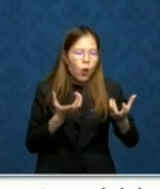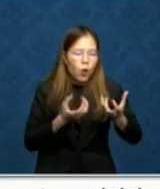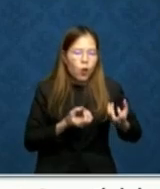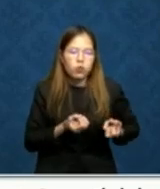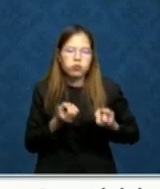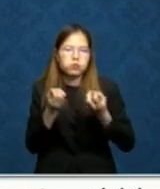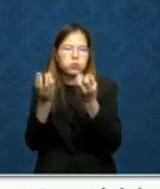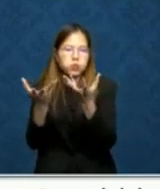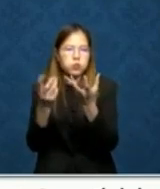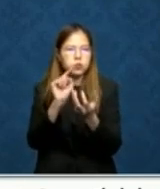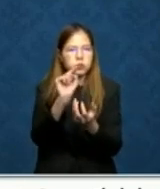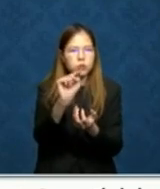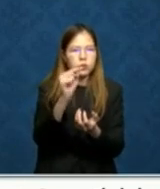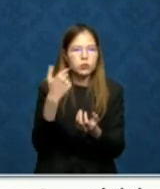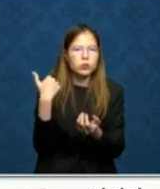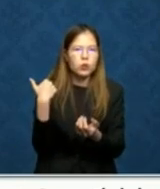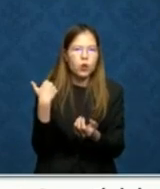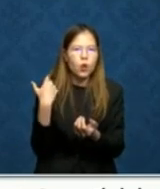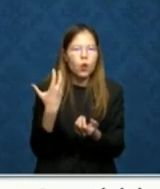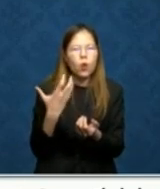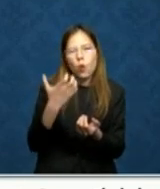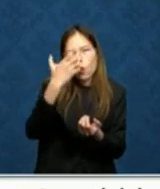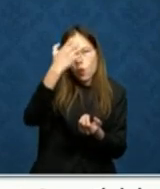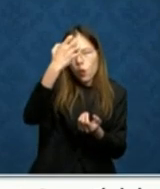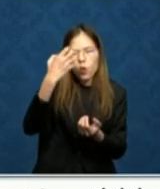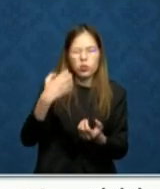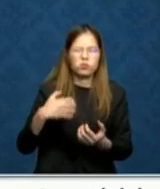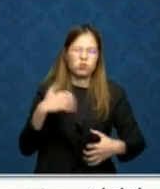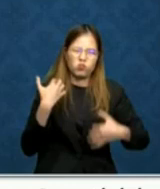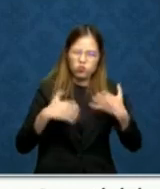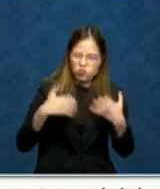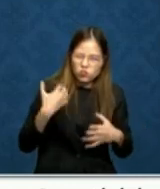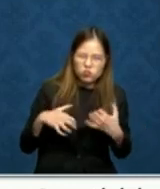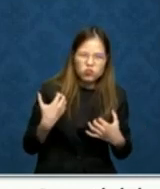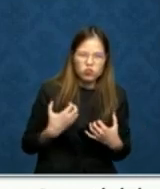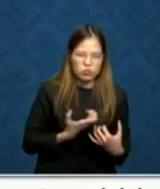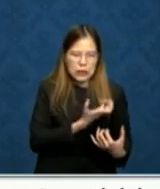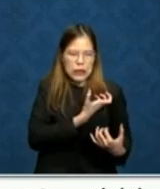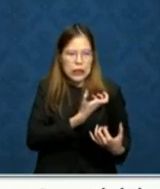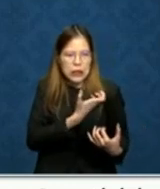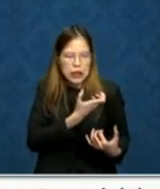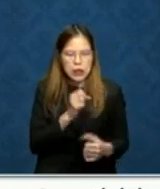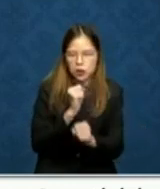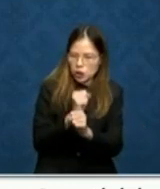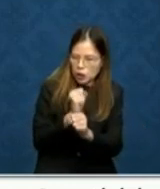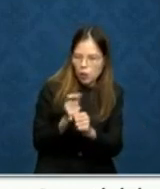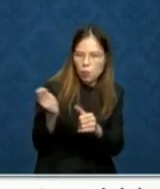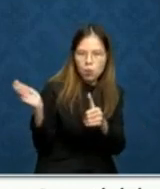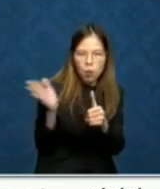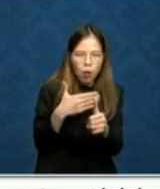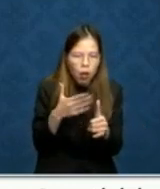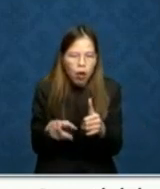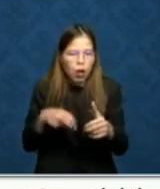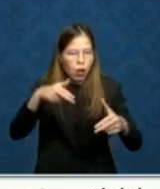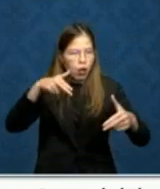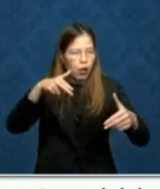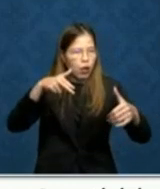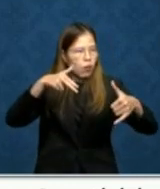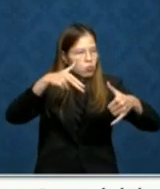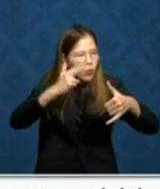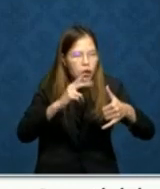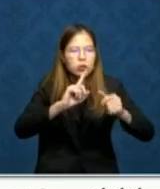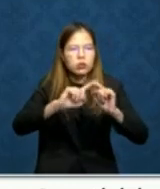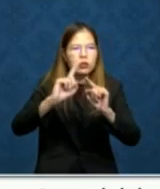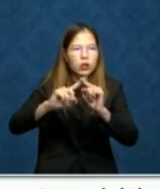ทำให้ผู้กระทำเนี่ยมีความโกรธแค้นมีการโพสต์ขู่ฆ่าค่ะว่าจะทำร้ายร่างกายจะมีการฆาตกรรมไปโพสต์คอมเมน